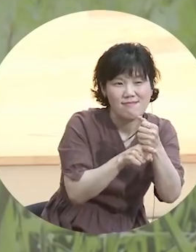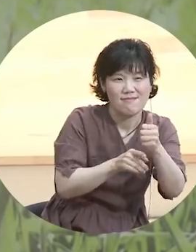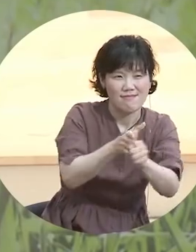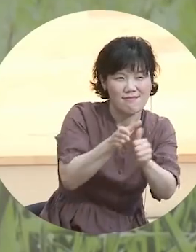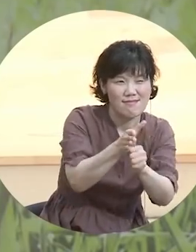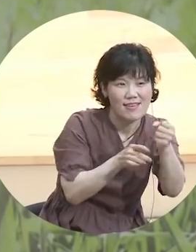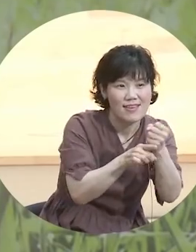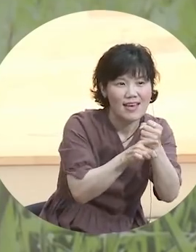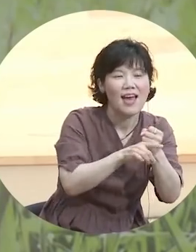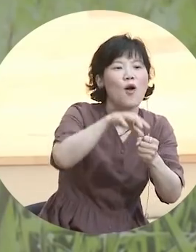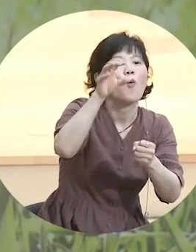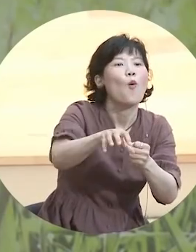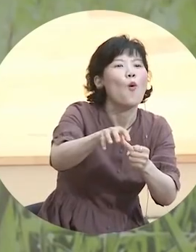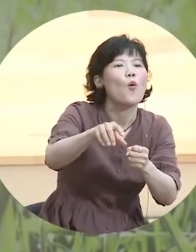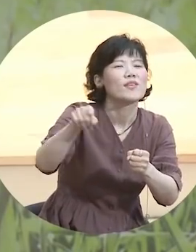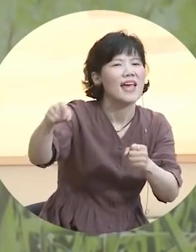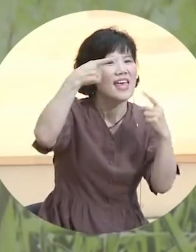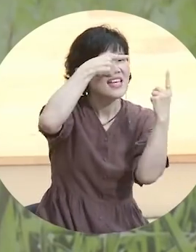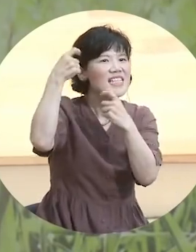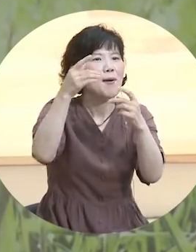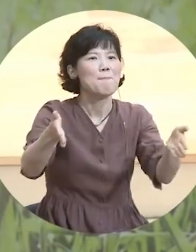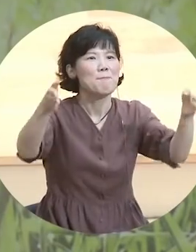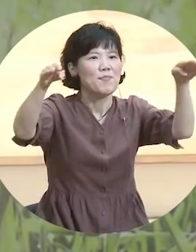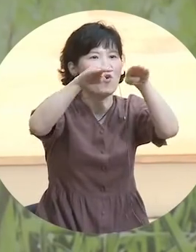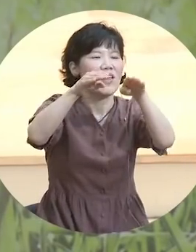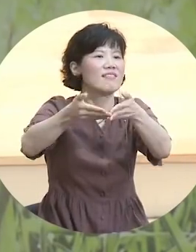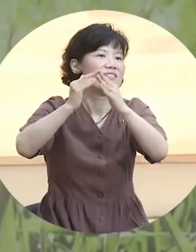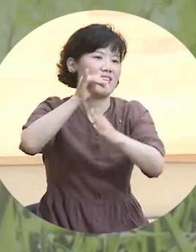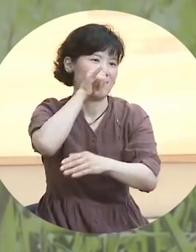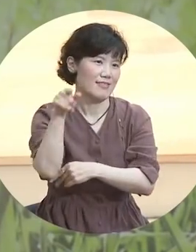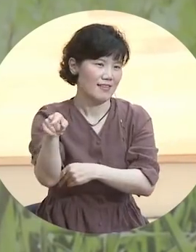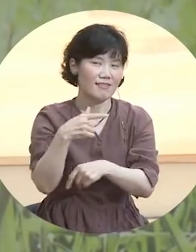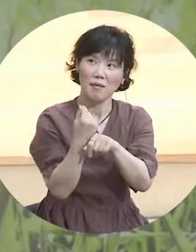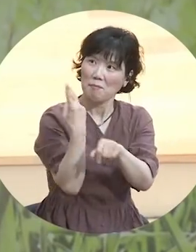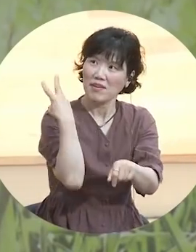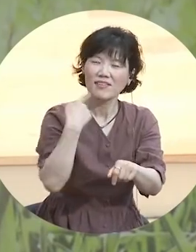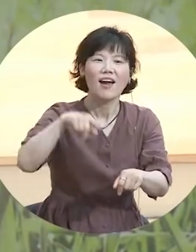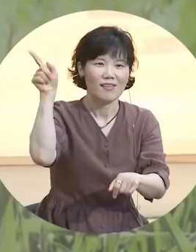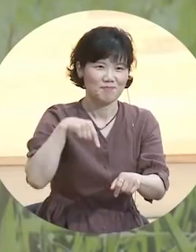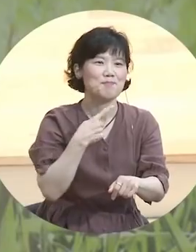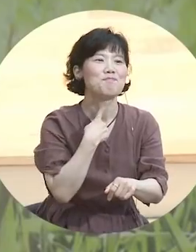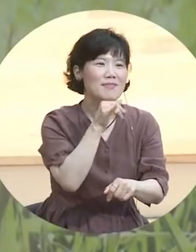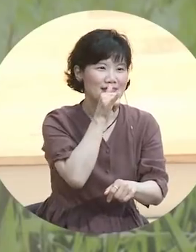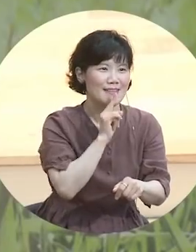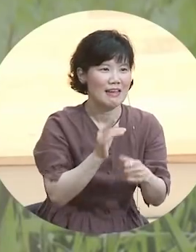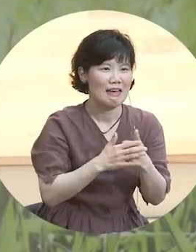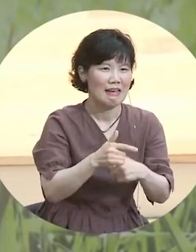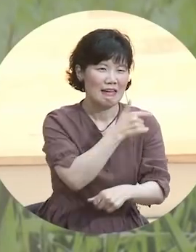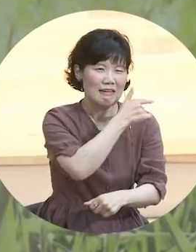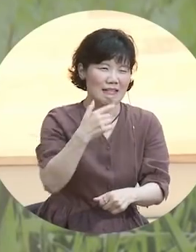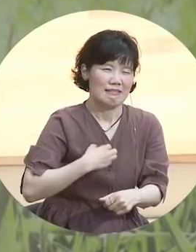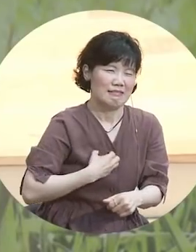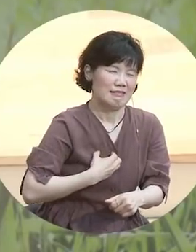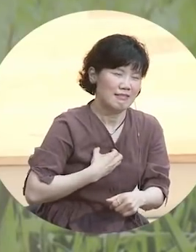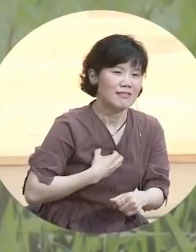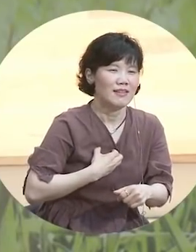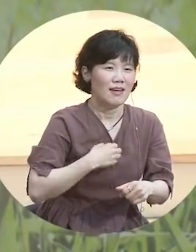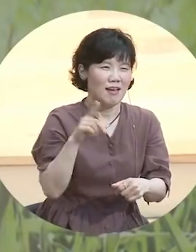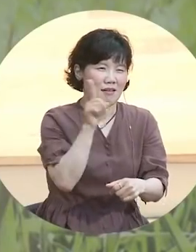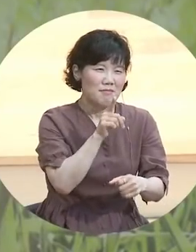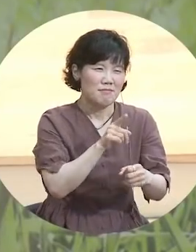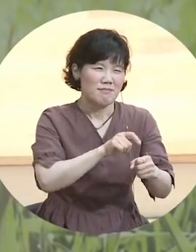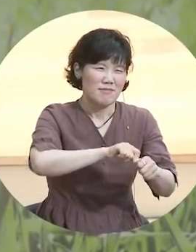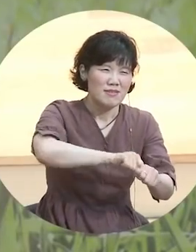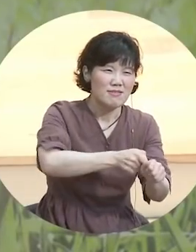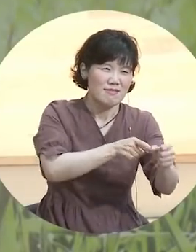막 벌어졌던 그 장소에 지금은 기념관이 세워져 있습니다. 저도 몇 년 전에 거기를 갔다 와봤는데 끔찍한 고문의